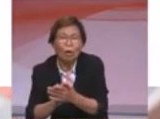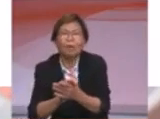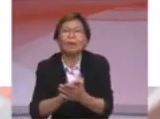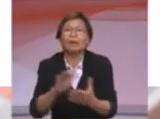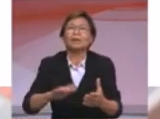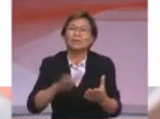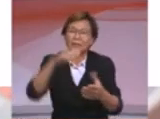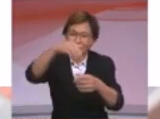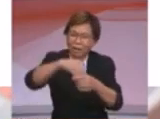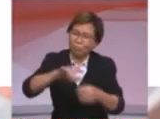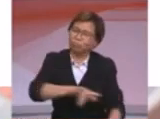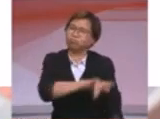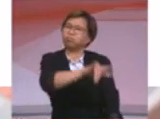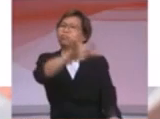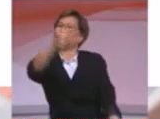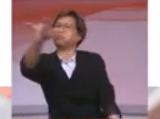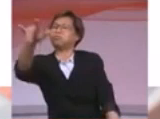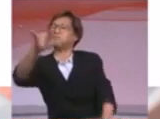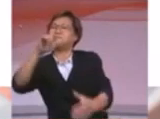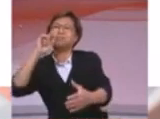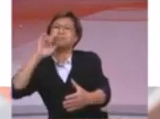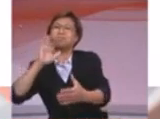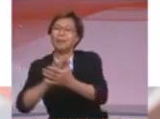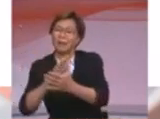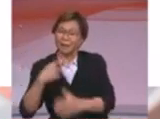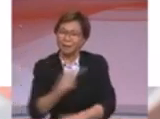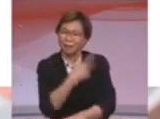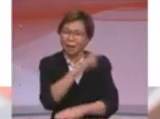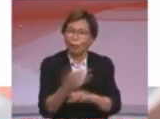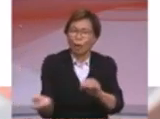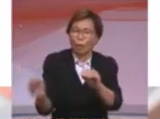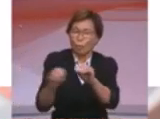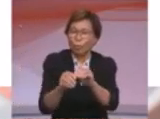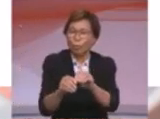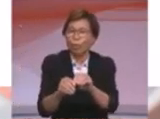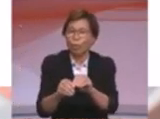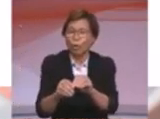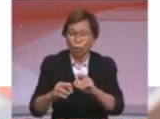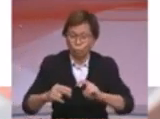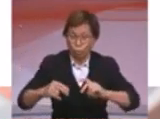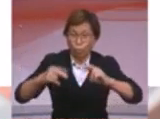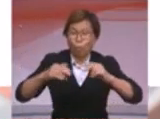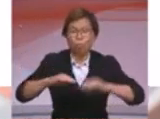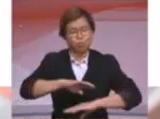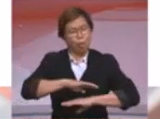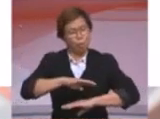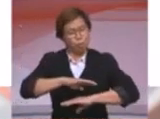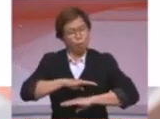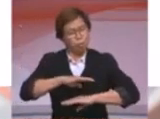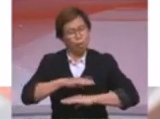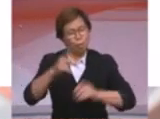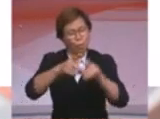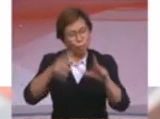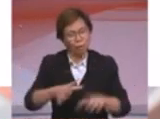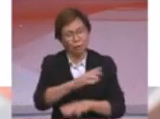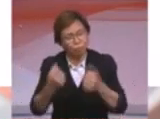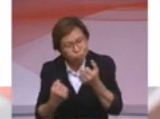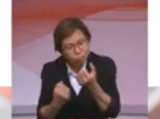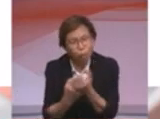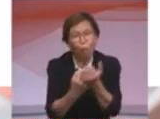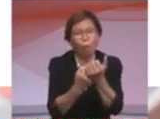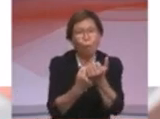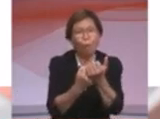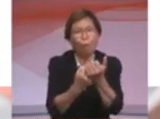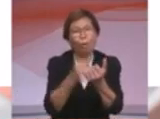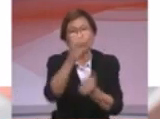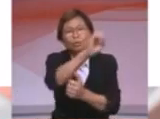perjalanan udara. Ini menyumbangkan kepada peningkatan kepuasan penumpang dan telah menyumbangkan kepada peningkatan